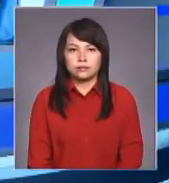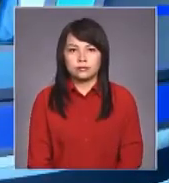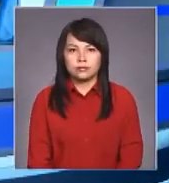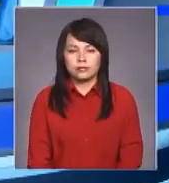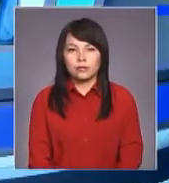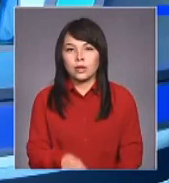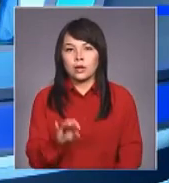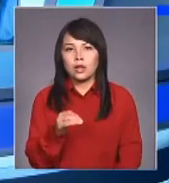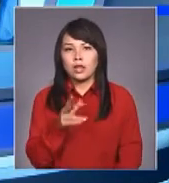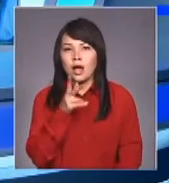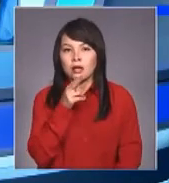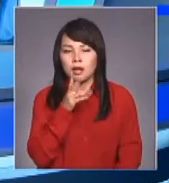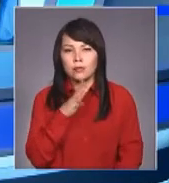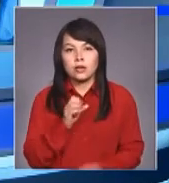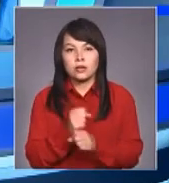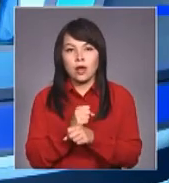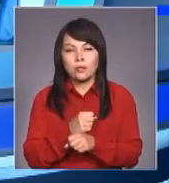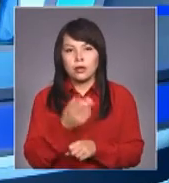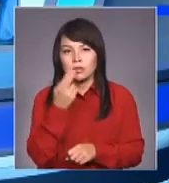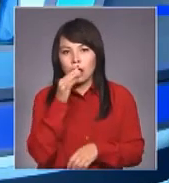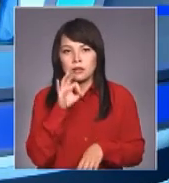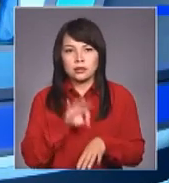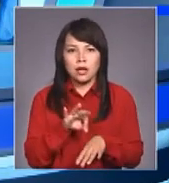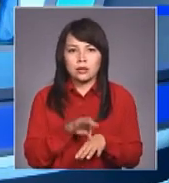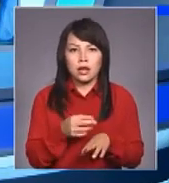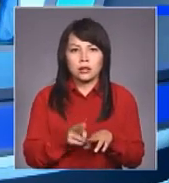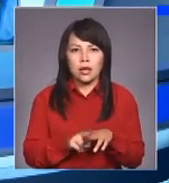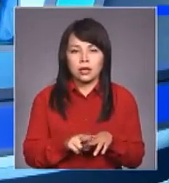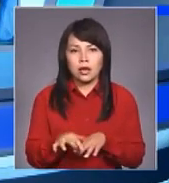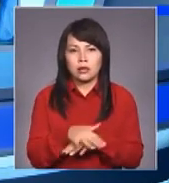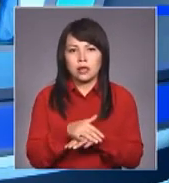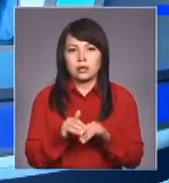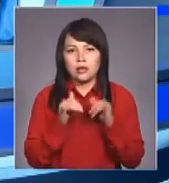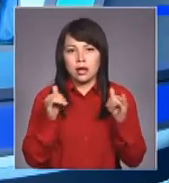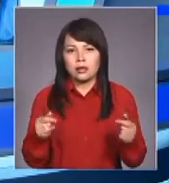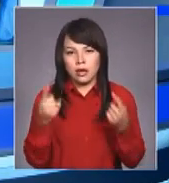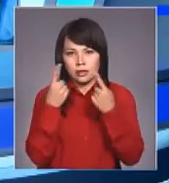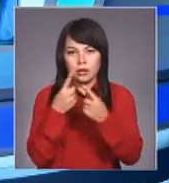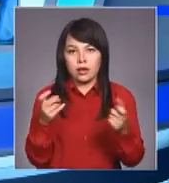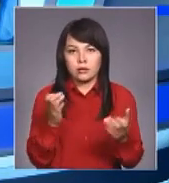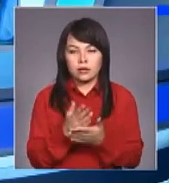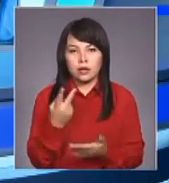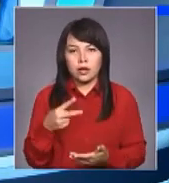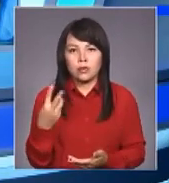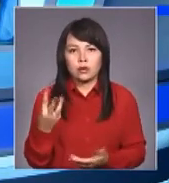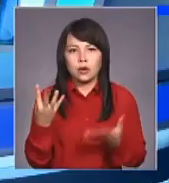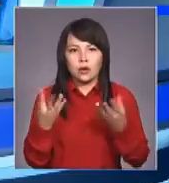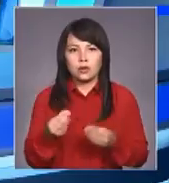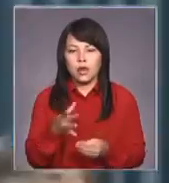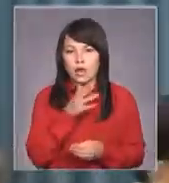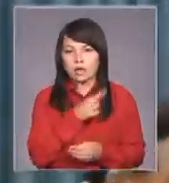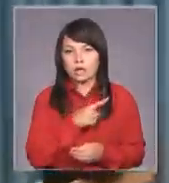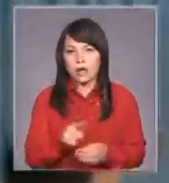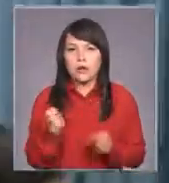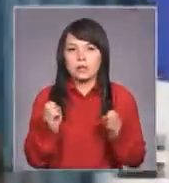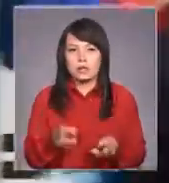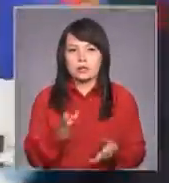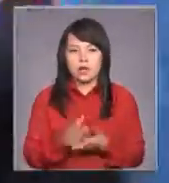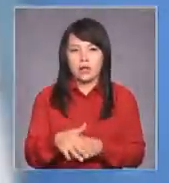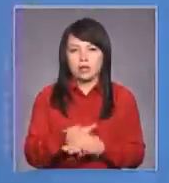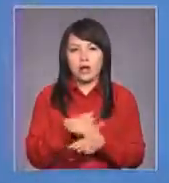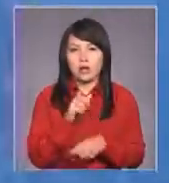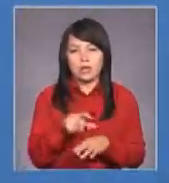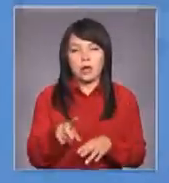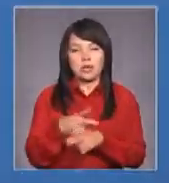Оңтүстік Кореяда түйе тұмауы қаупі сейілді. Бұл туралы елдің премьер-министрі мәлімдеді. Себебі 23 күн бойы қауіпті дертті бірде бір